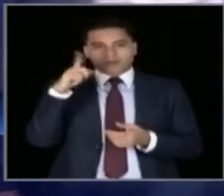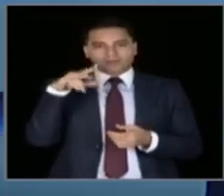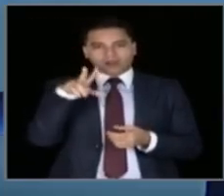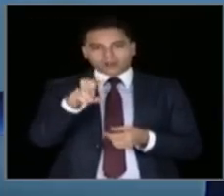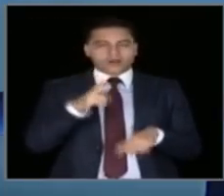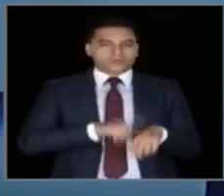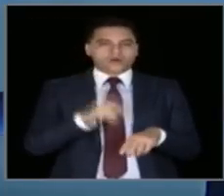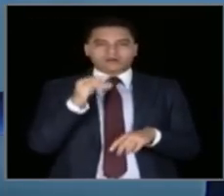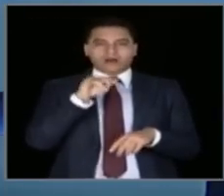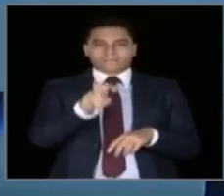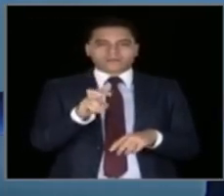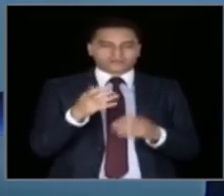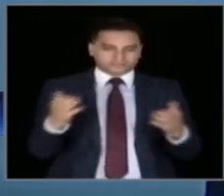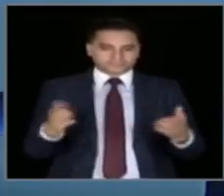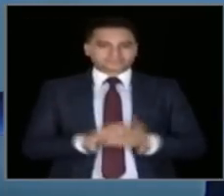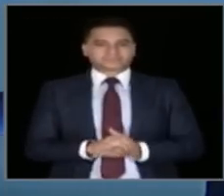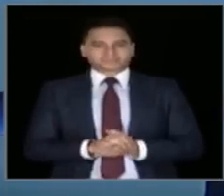ورحمة، رحمة وعبد الله.